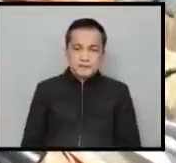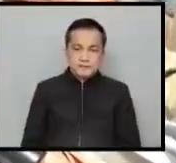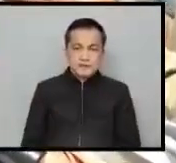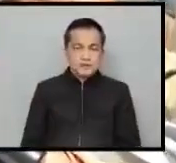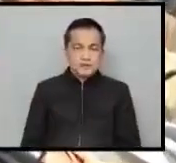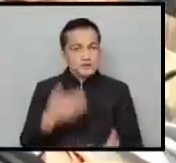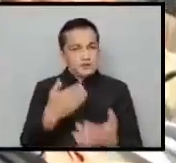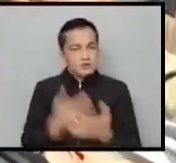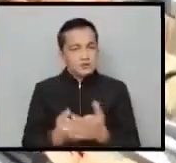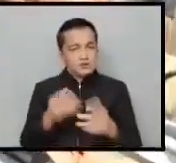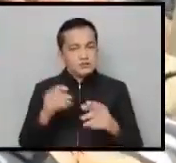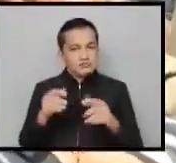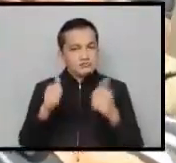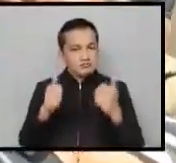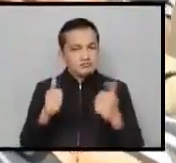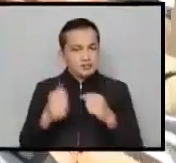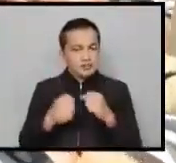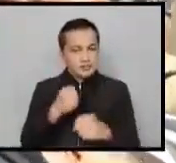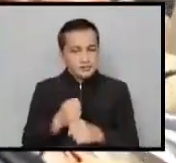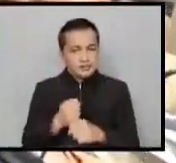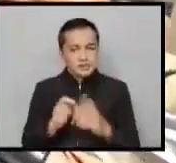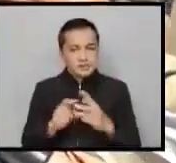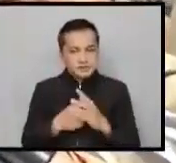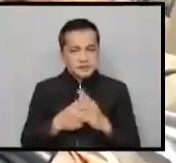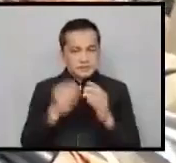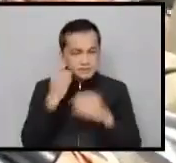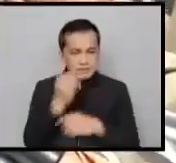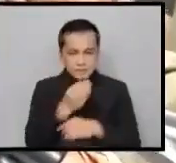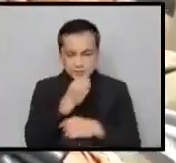Panagbanga. And next year will be